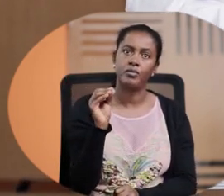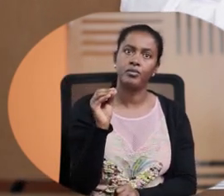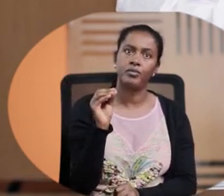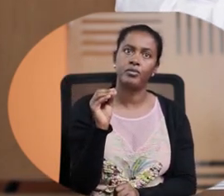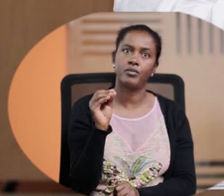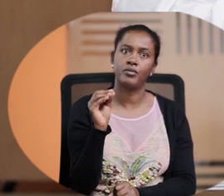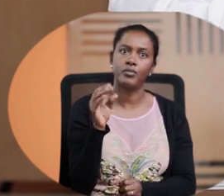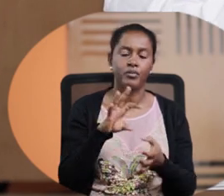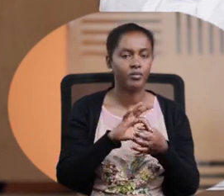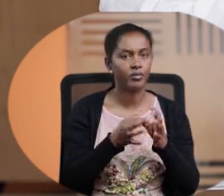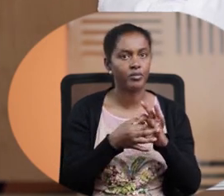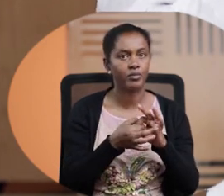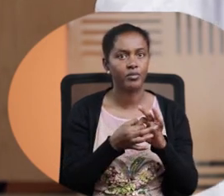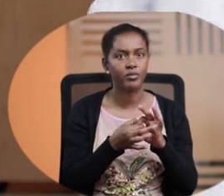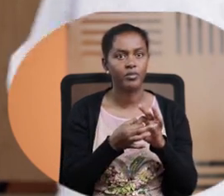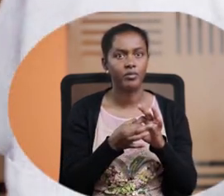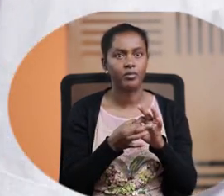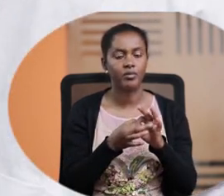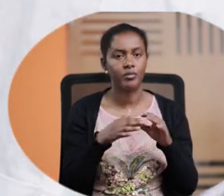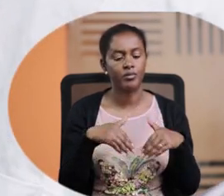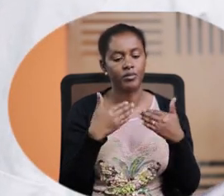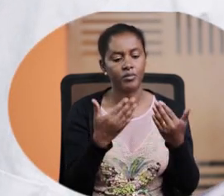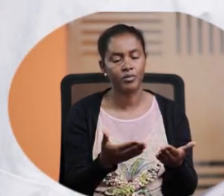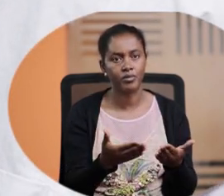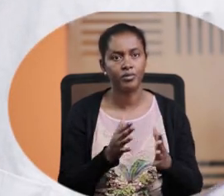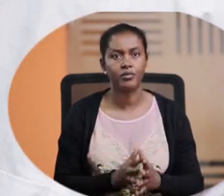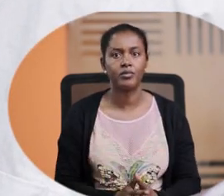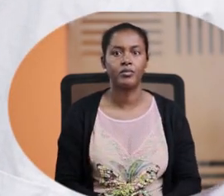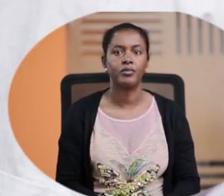hika itti